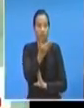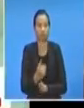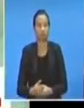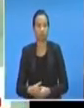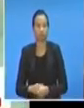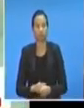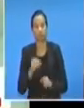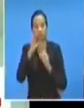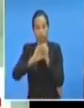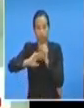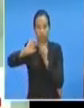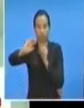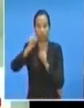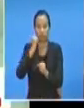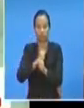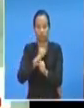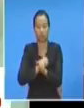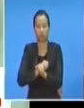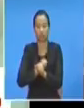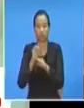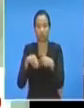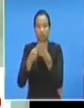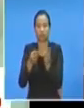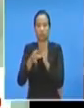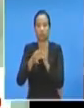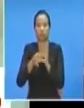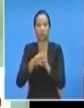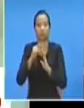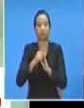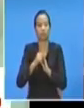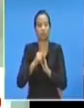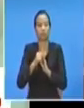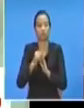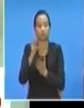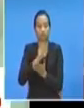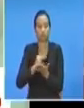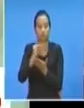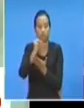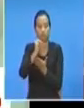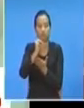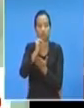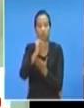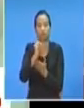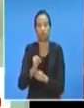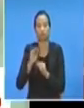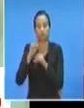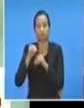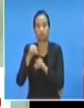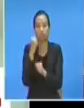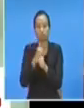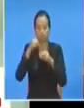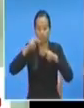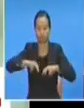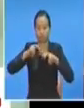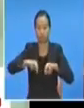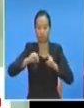กสทช.ไปจ้างสถาบันเทคโนโลยีพระจอมเกล้าเจ้าคุณทหารราชกระบังดำเนินการศึกษา